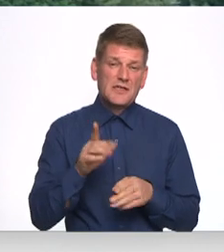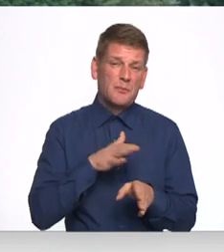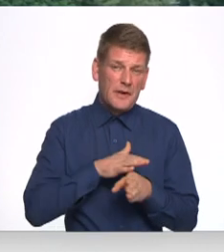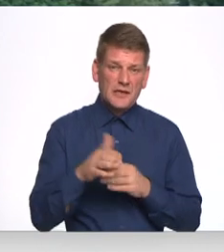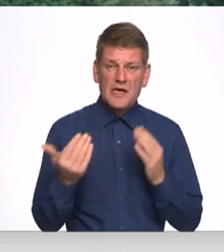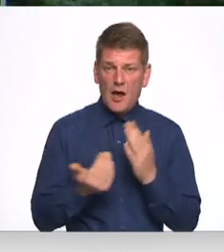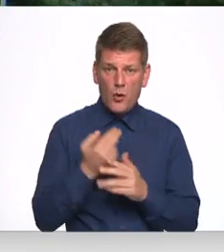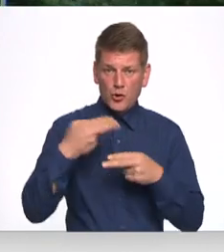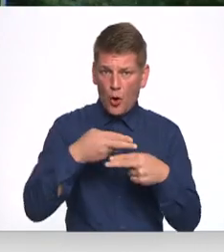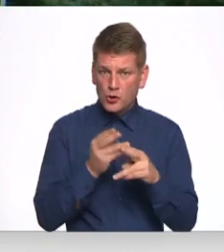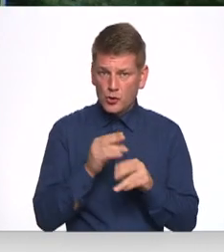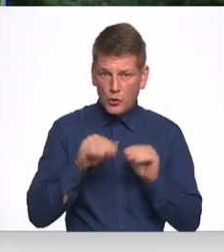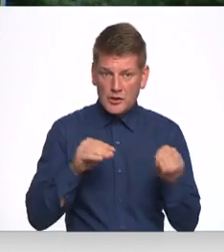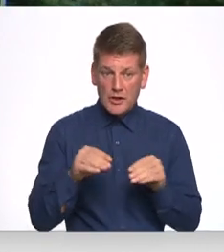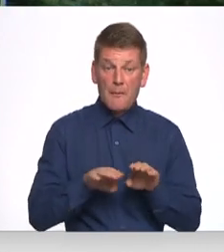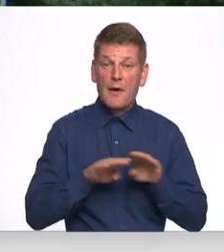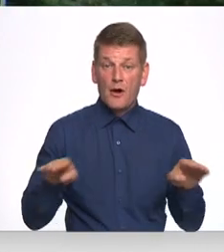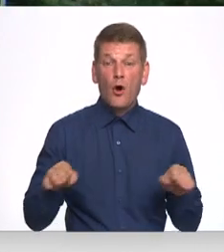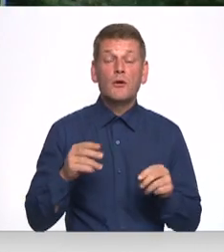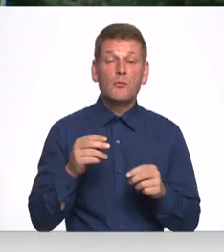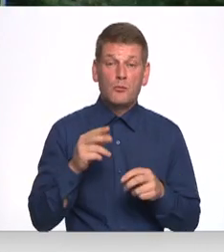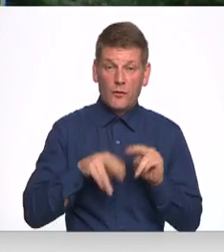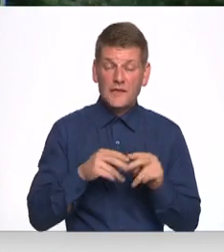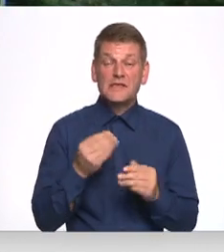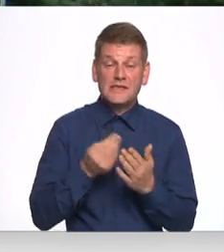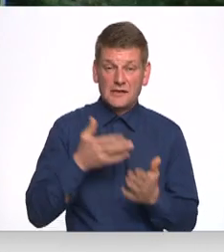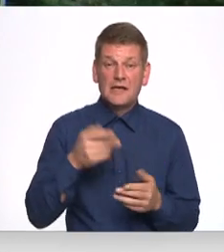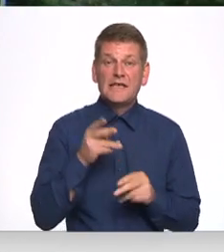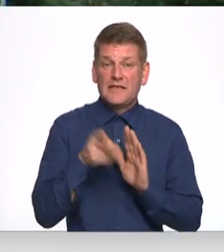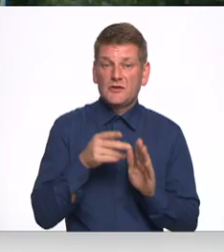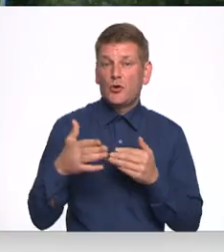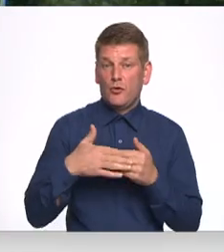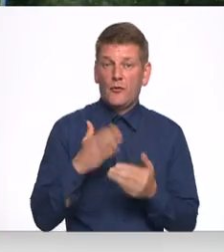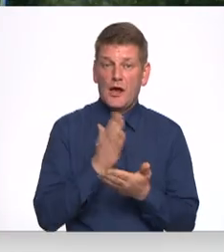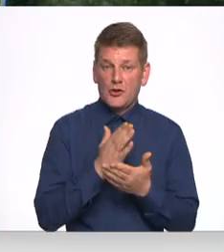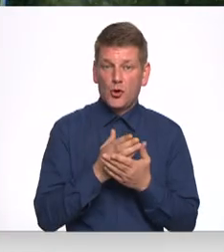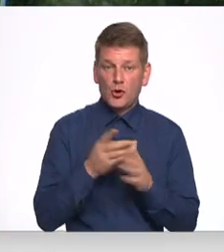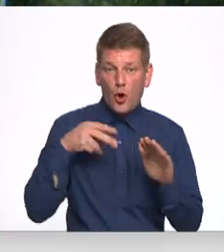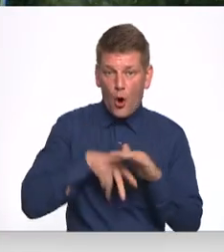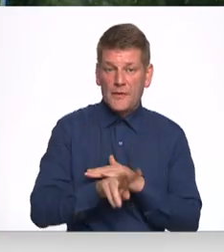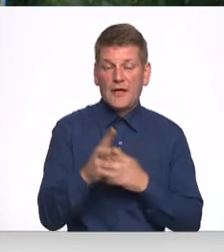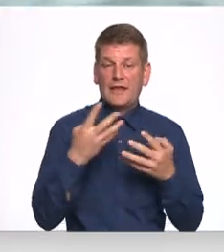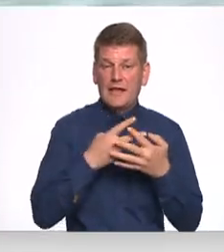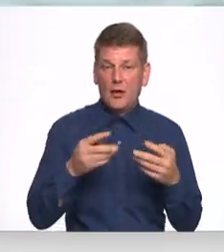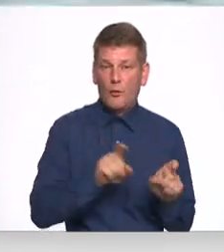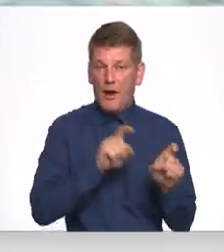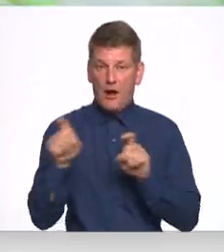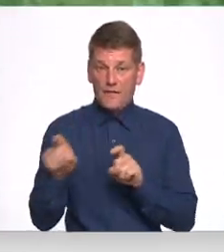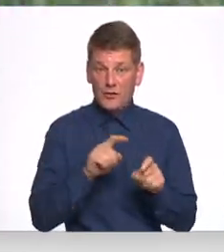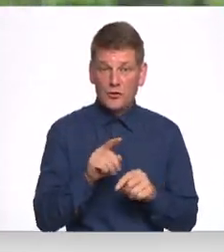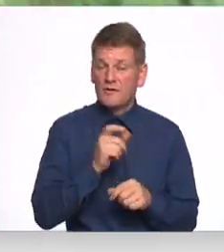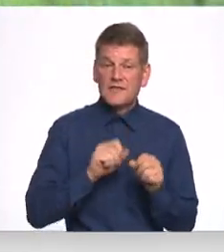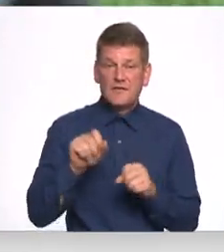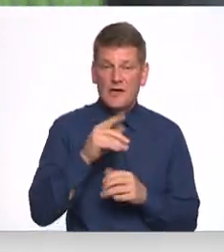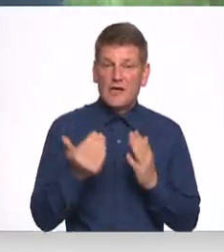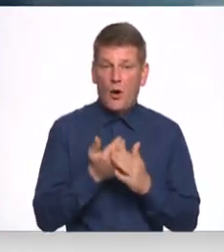jaunas konstrukcijas. Peronu būvniecība gan tomēr sadārdzinot dzelzceļa tūmā esošo komunikāciju tīklu pārvietošana. Visvairāk